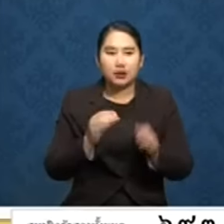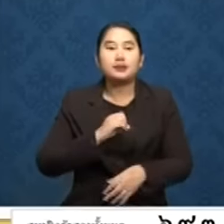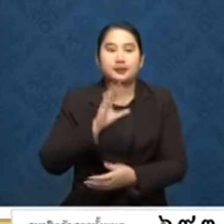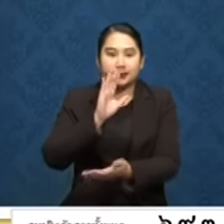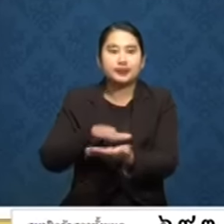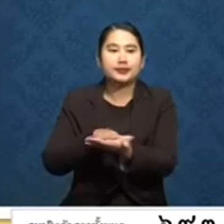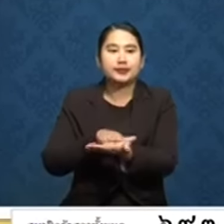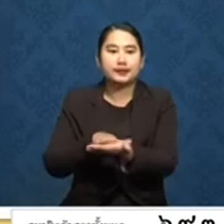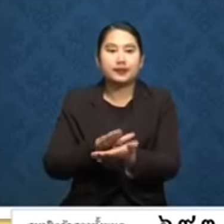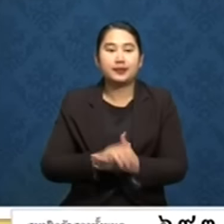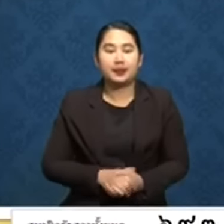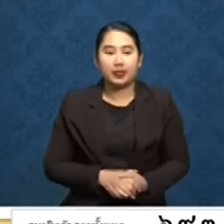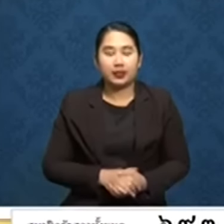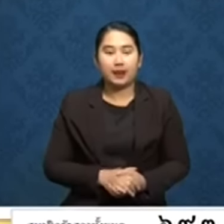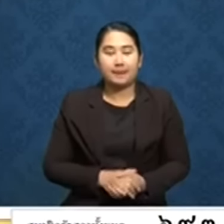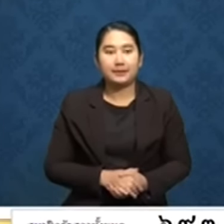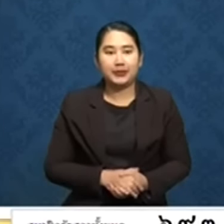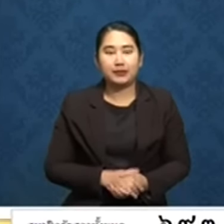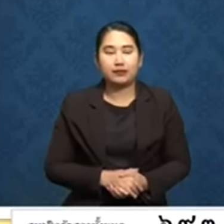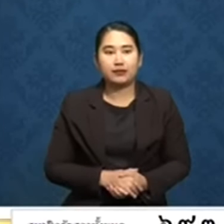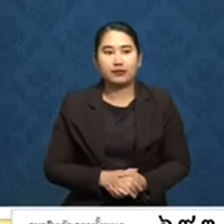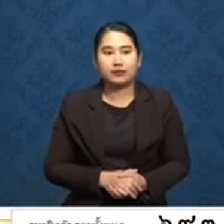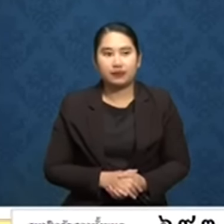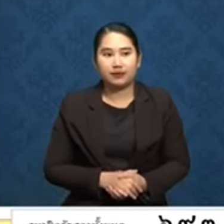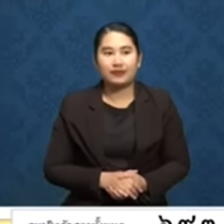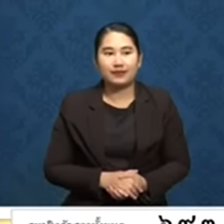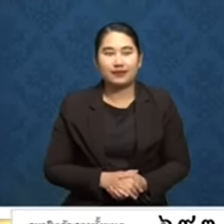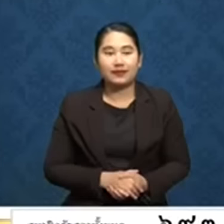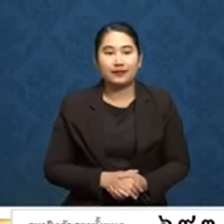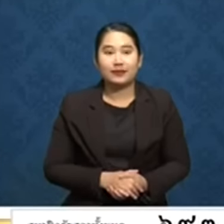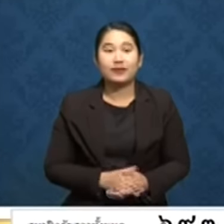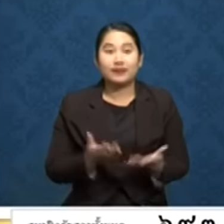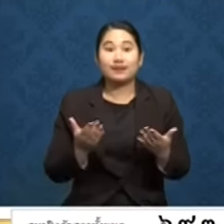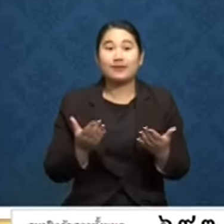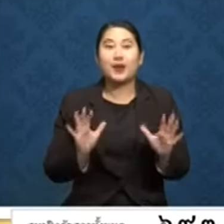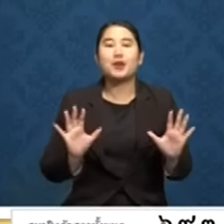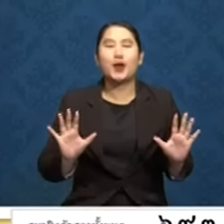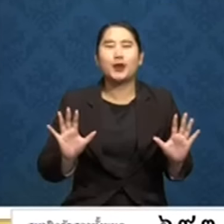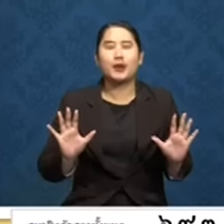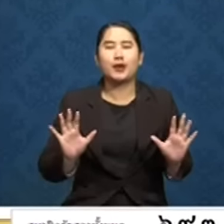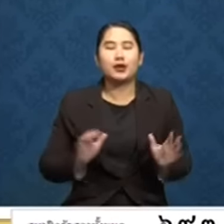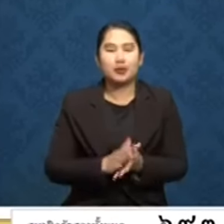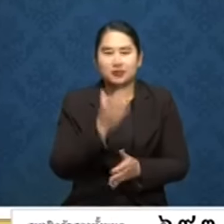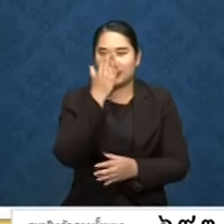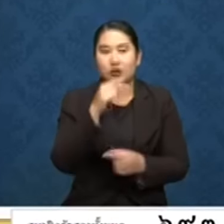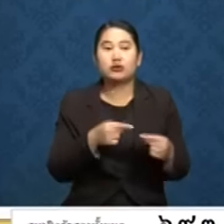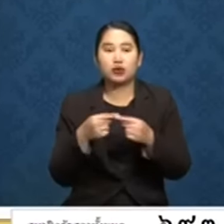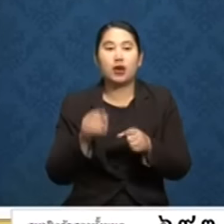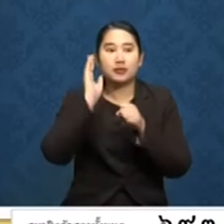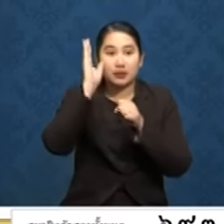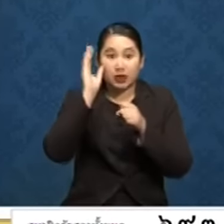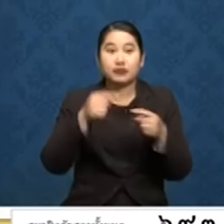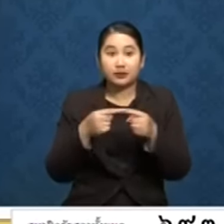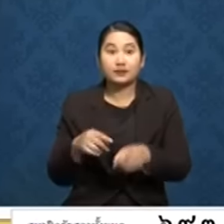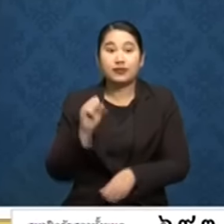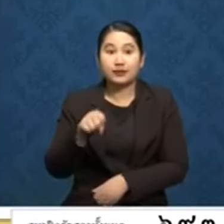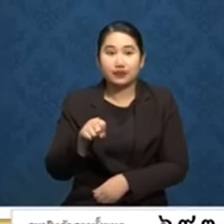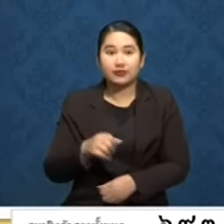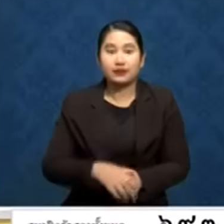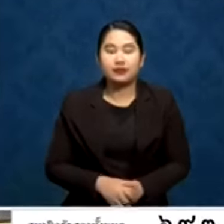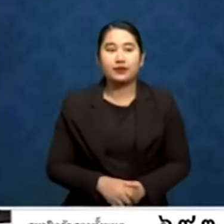นัทวุฒิครับกับเอาข้อนี้ก็พอแล้วเพราะว่าเดี๋ยวล้อมดอนจะอภิปรายต่อไปฮะน